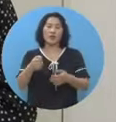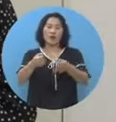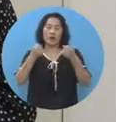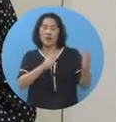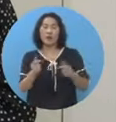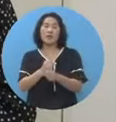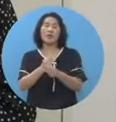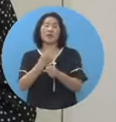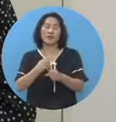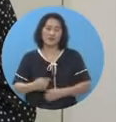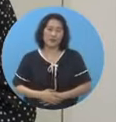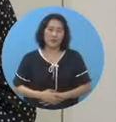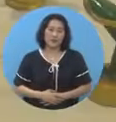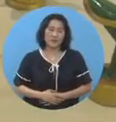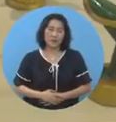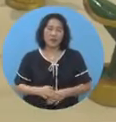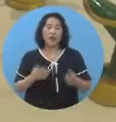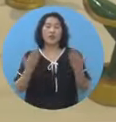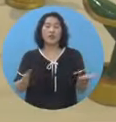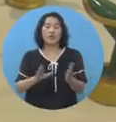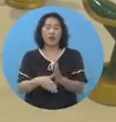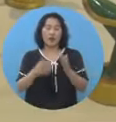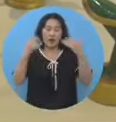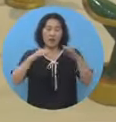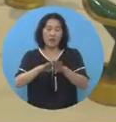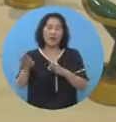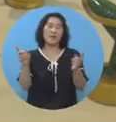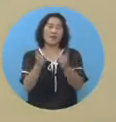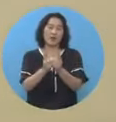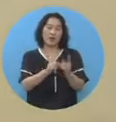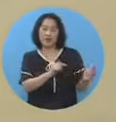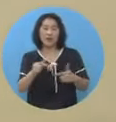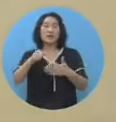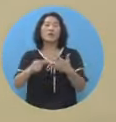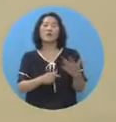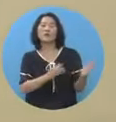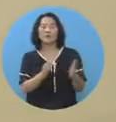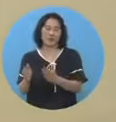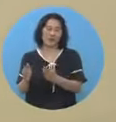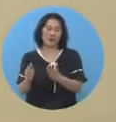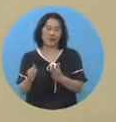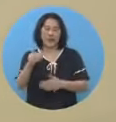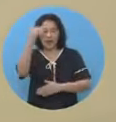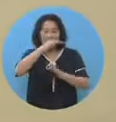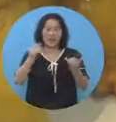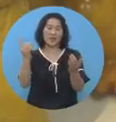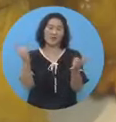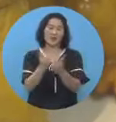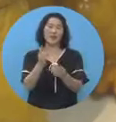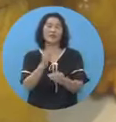만들기도 했습니다. 전라남도 농업박물관은 본격적인 휴가철과 여름방학을 맞아 여러 가지 프로그램을